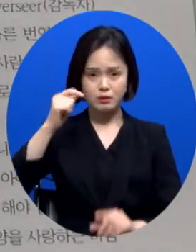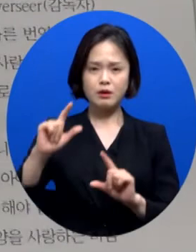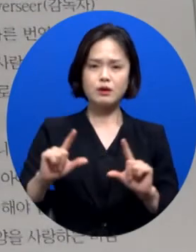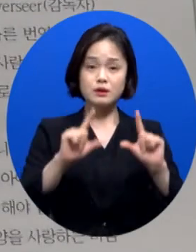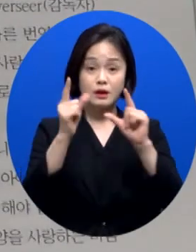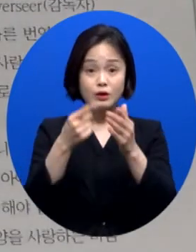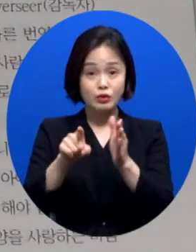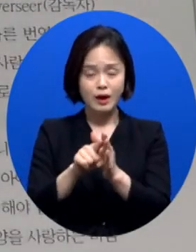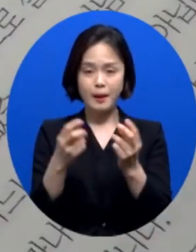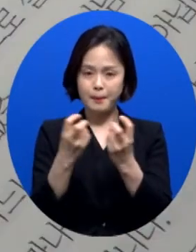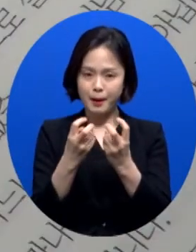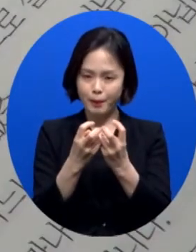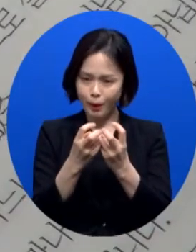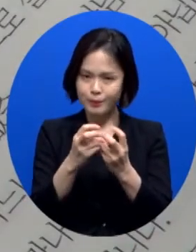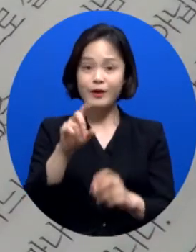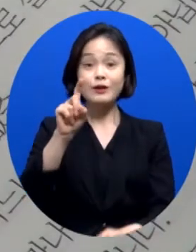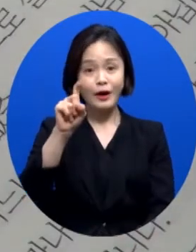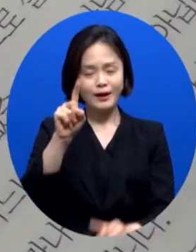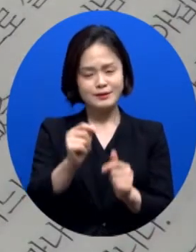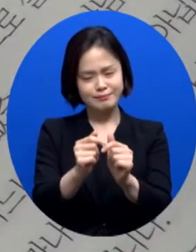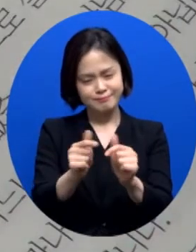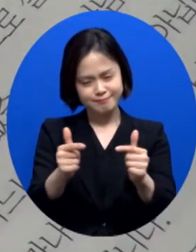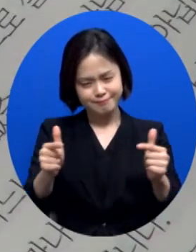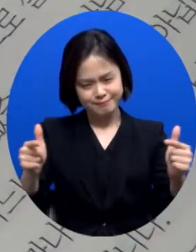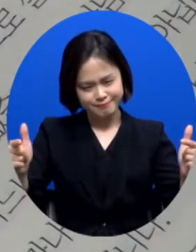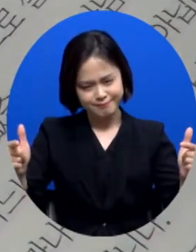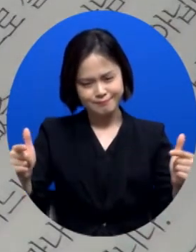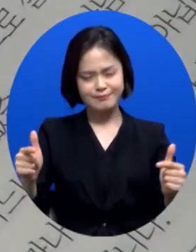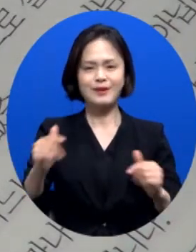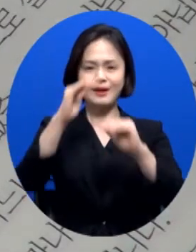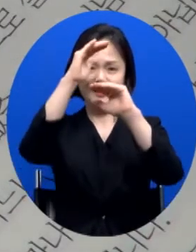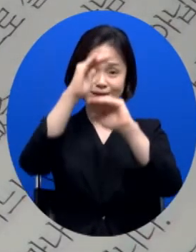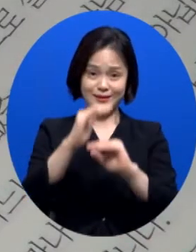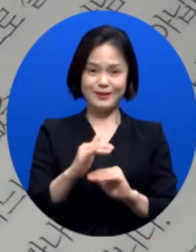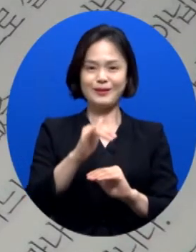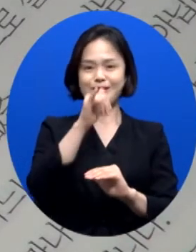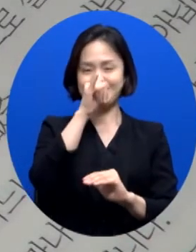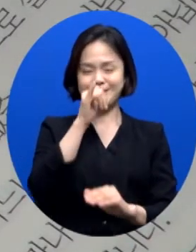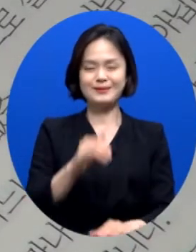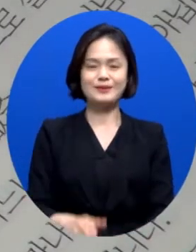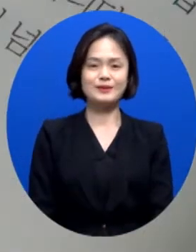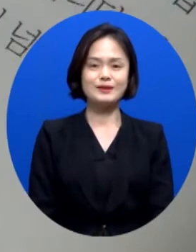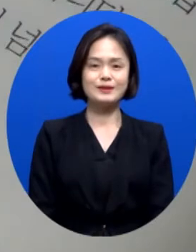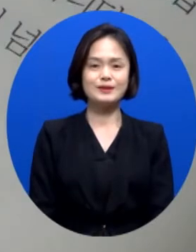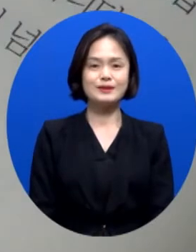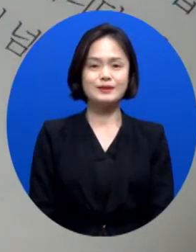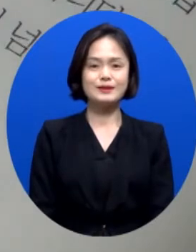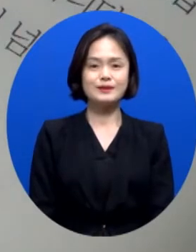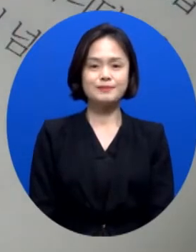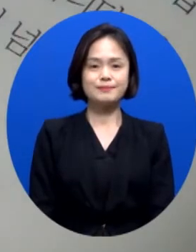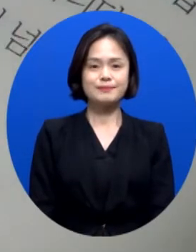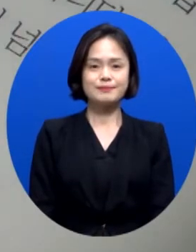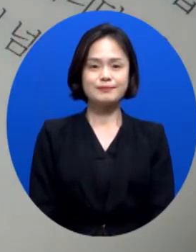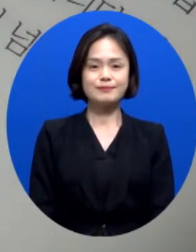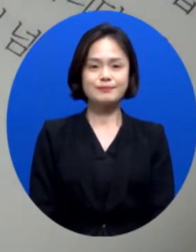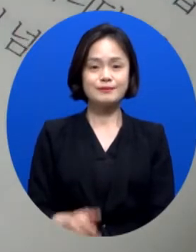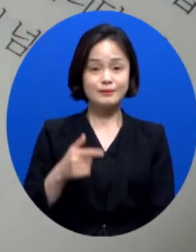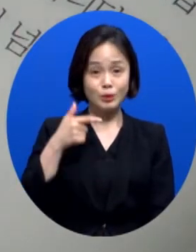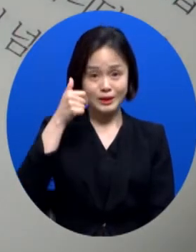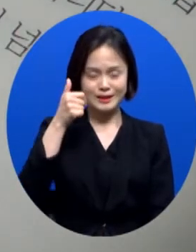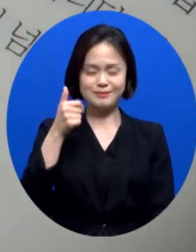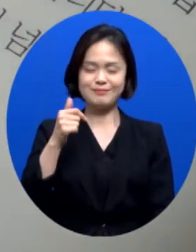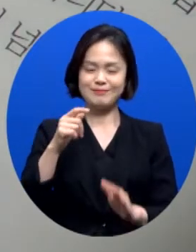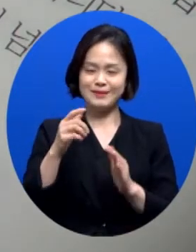위한 11가지 방법 등 실질적이고 구체적인 이야기를 담고 있습니다. 보람과 은혜로 가득